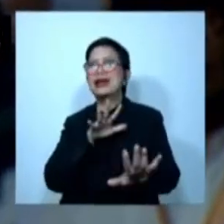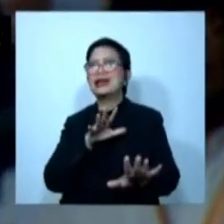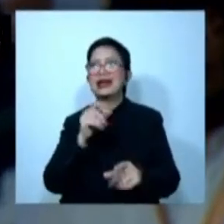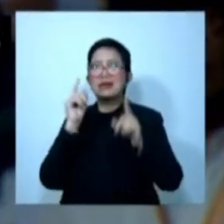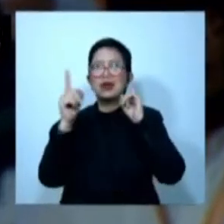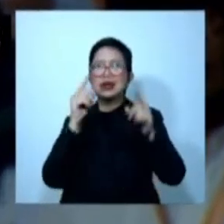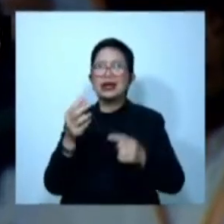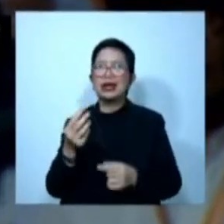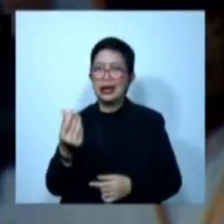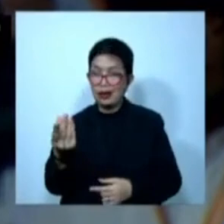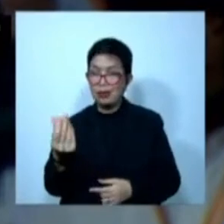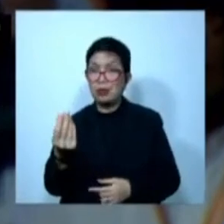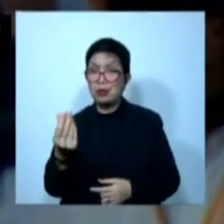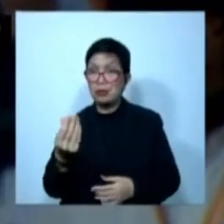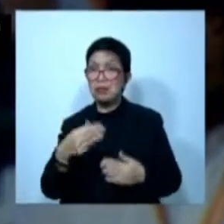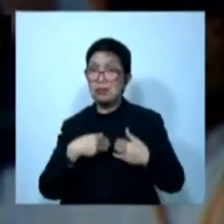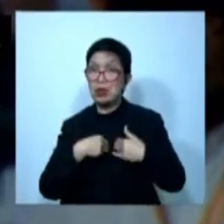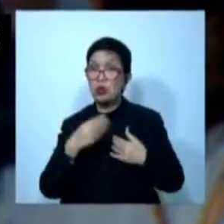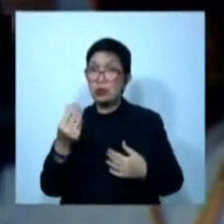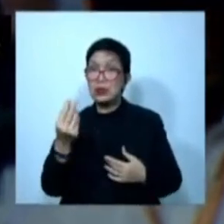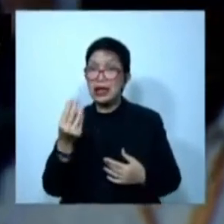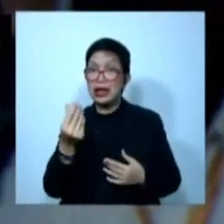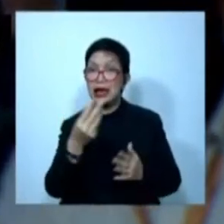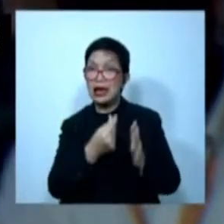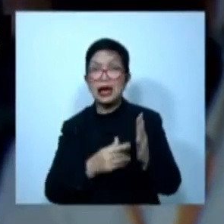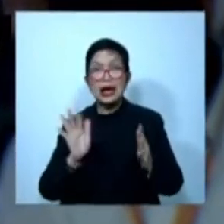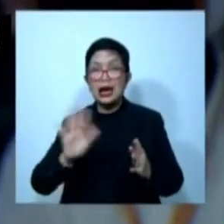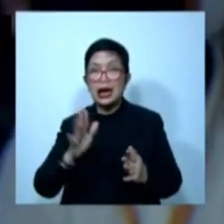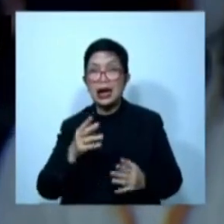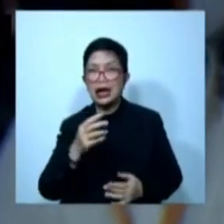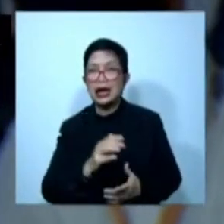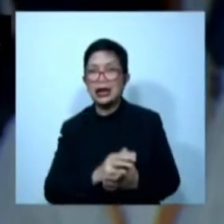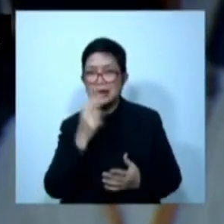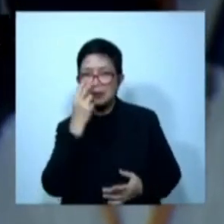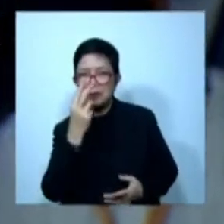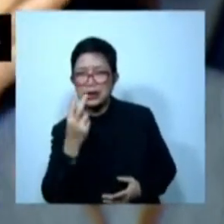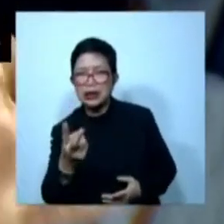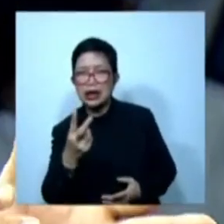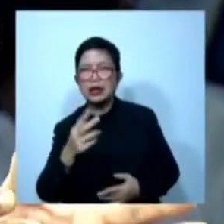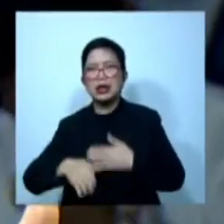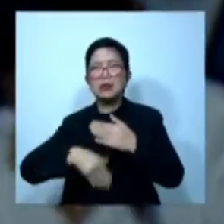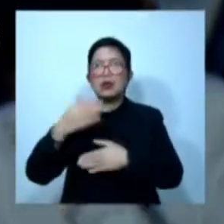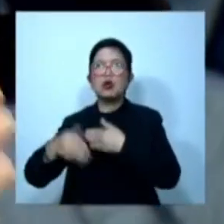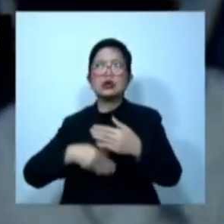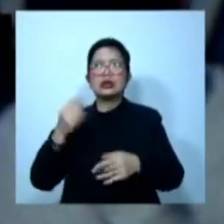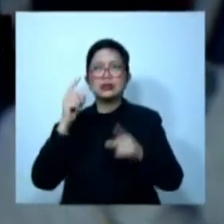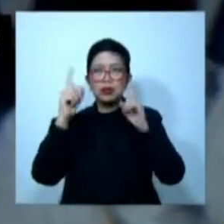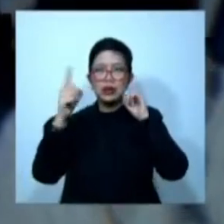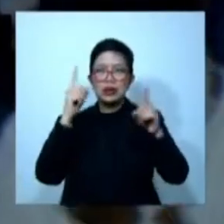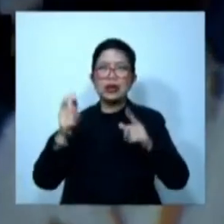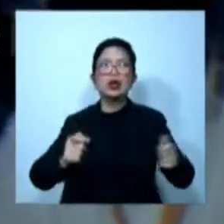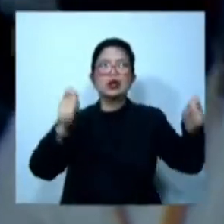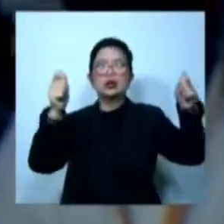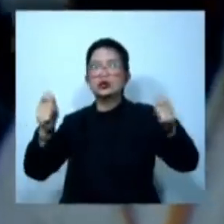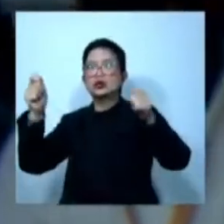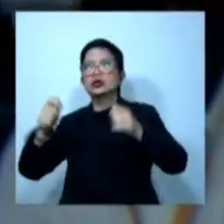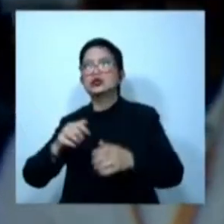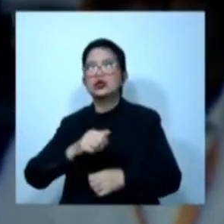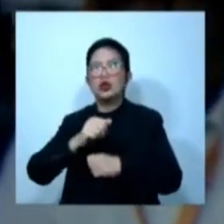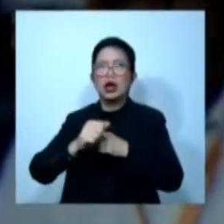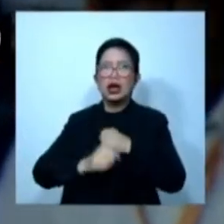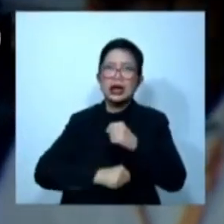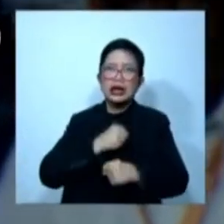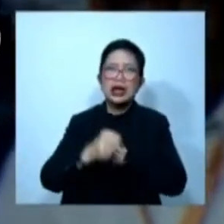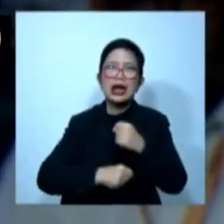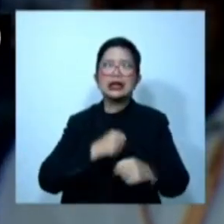biaya politik selama ini tidak pernah diperhatikan di dalam proses politik. Untuk kampanye, untuk operasional partai, semua